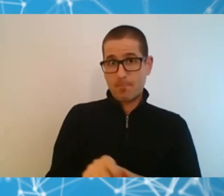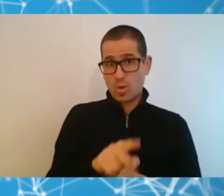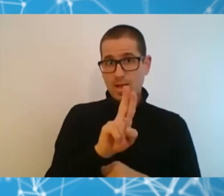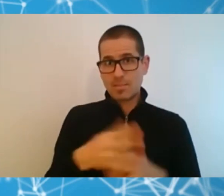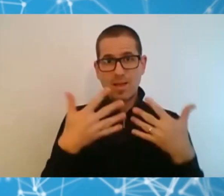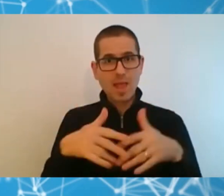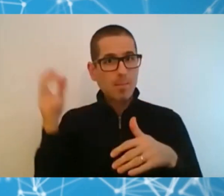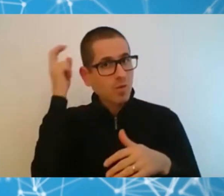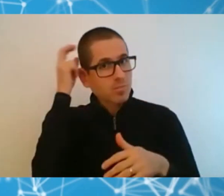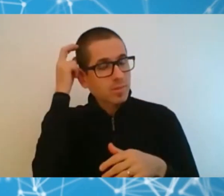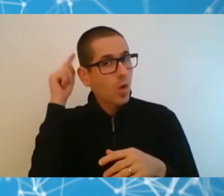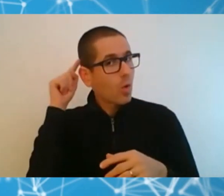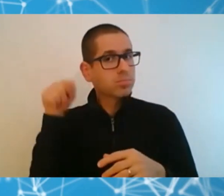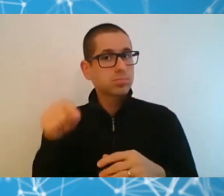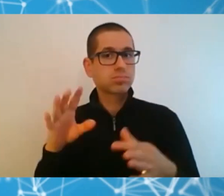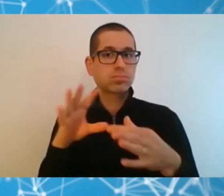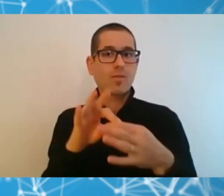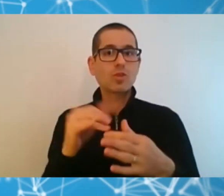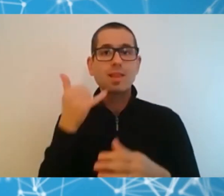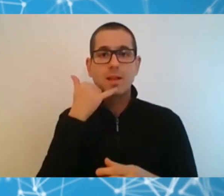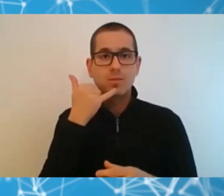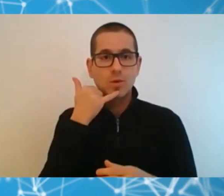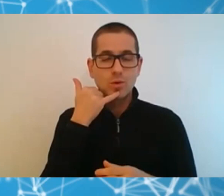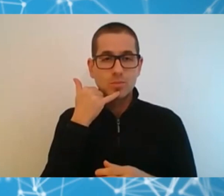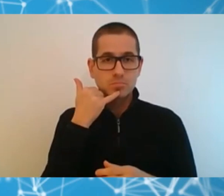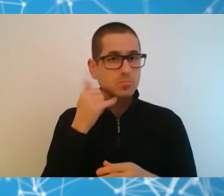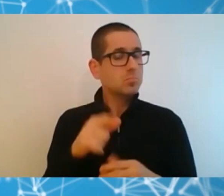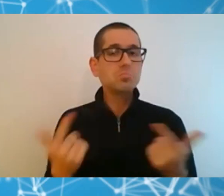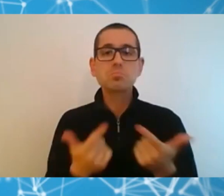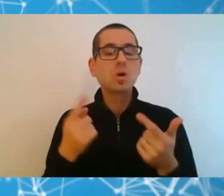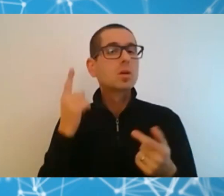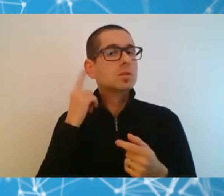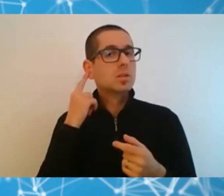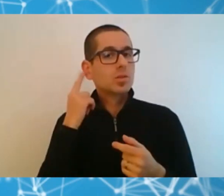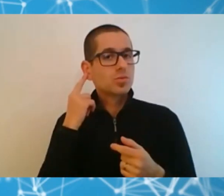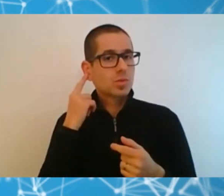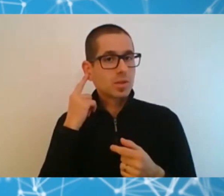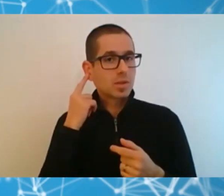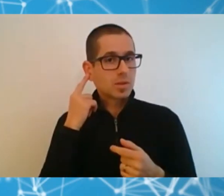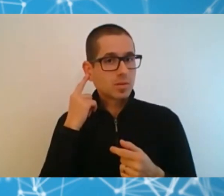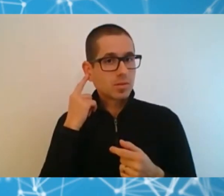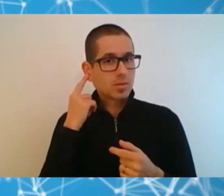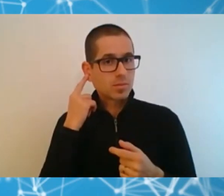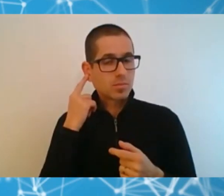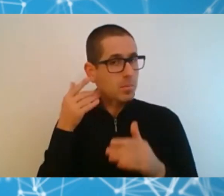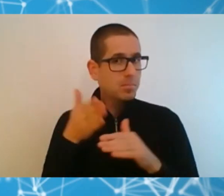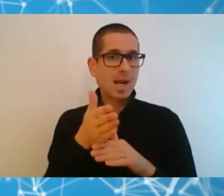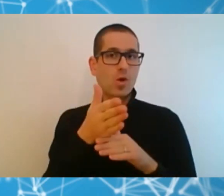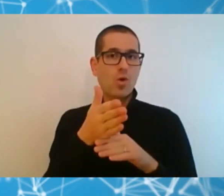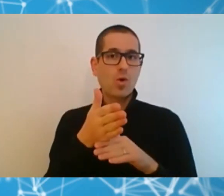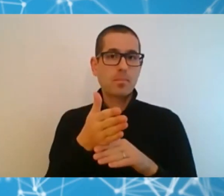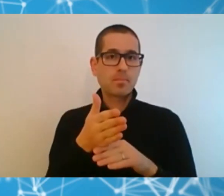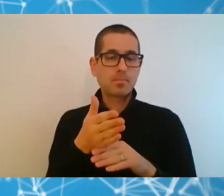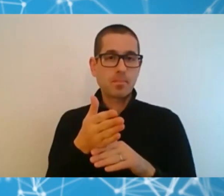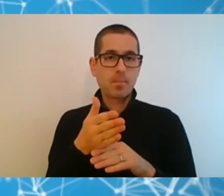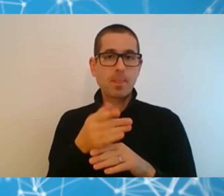se lahko poveže s telefon, za to zadevo lahko sliši, to je telefonski pogovor preko